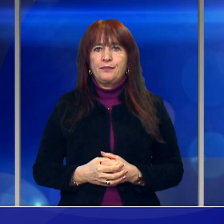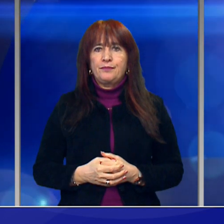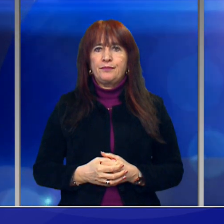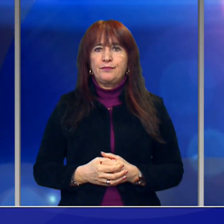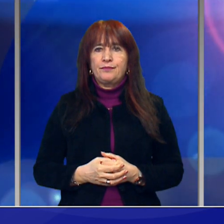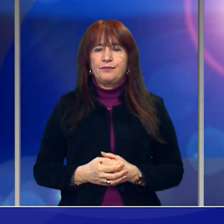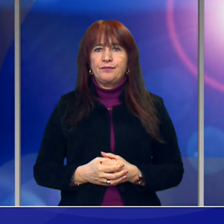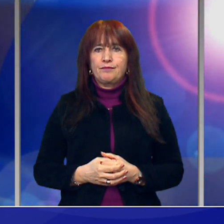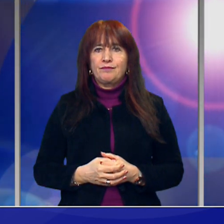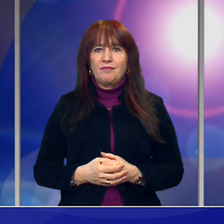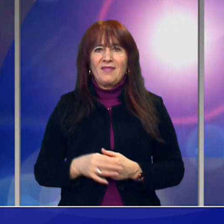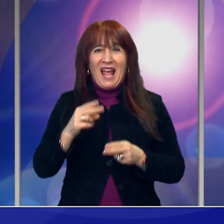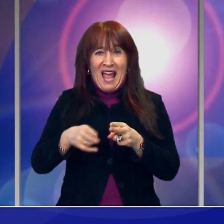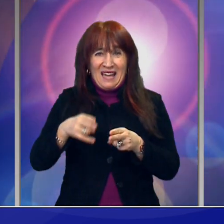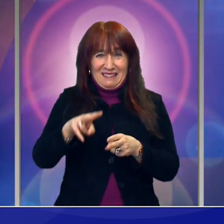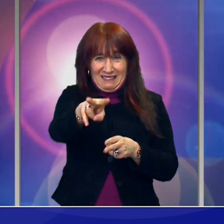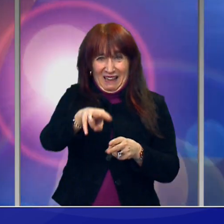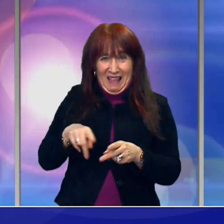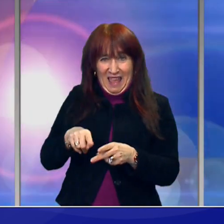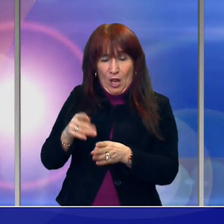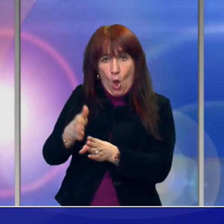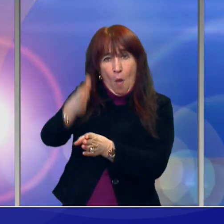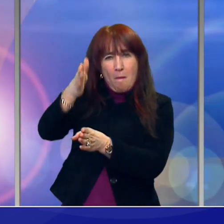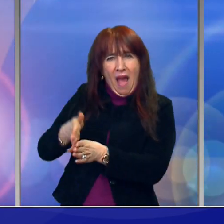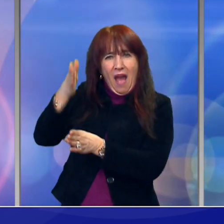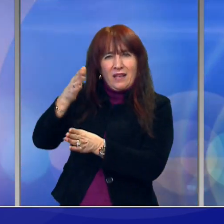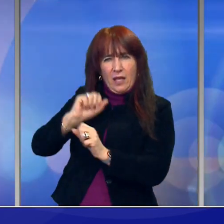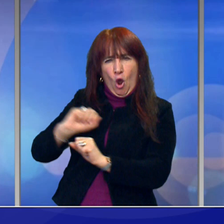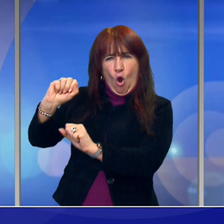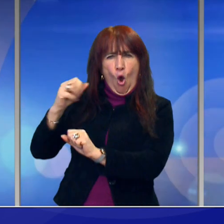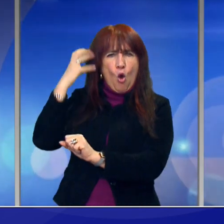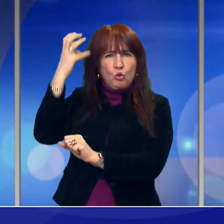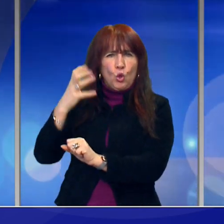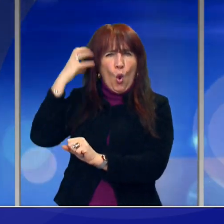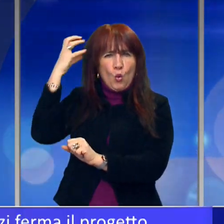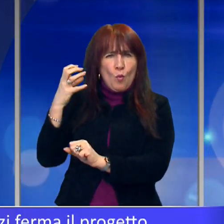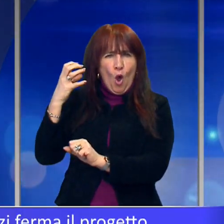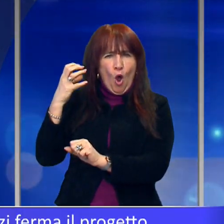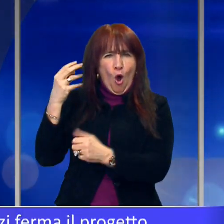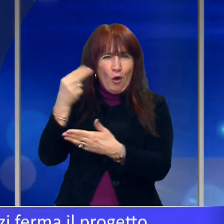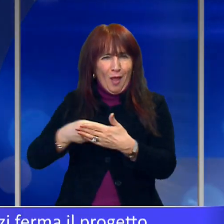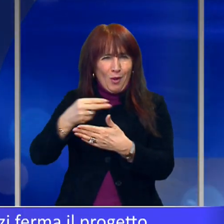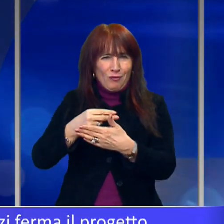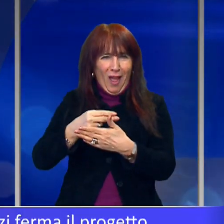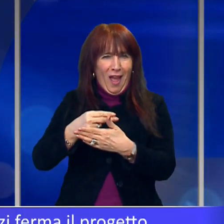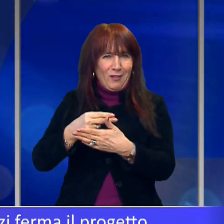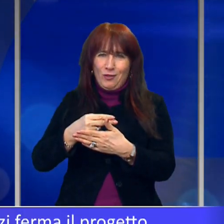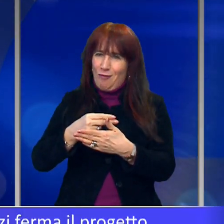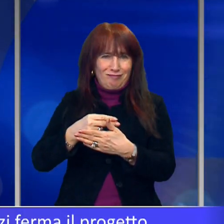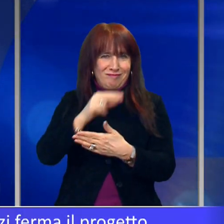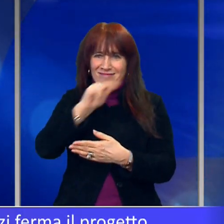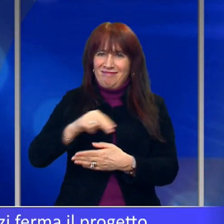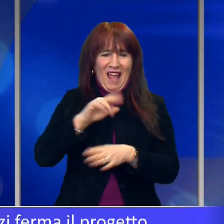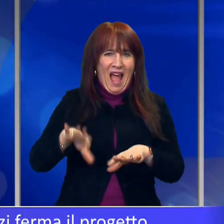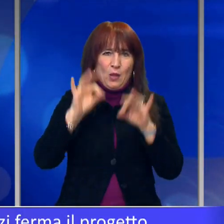le barriere fonoassorbenti lungo i binari a Chiavari non si faranno la conferenza